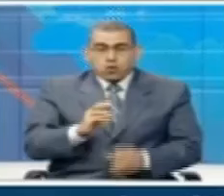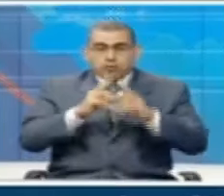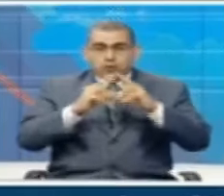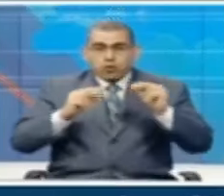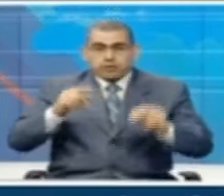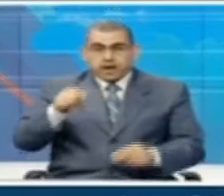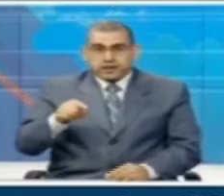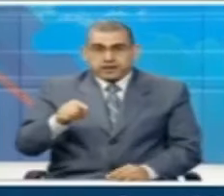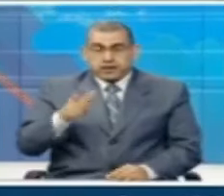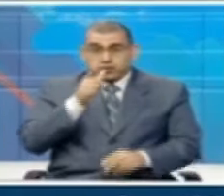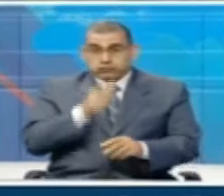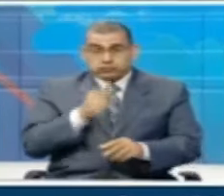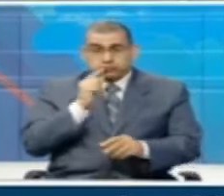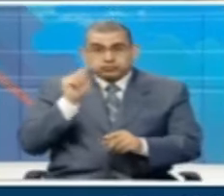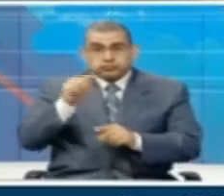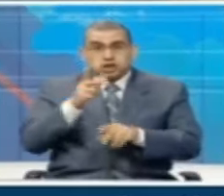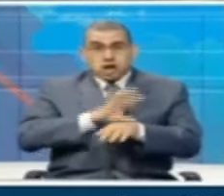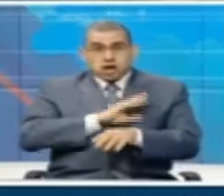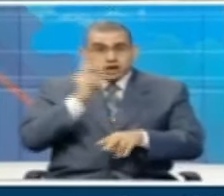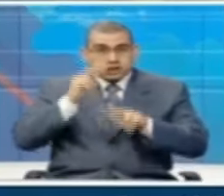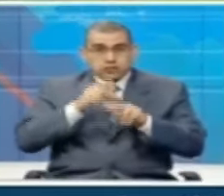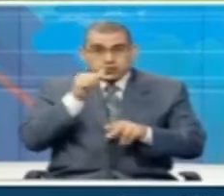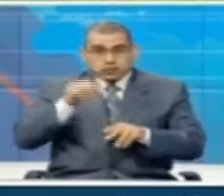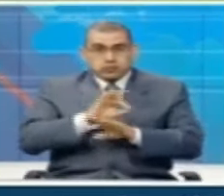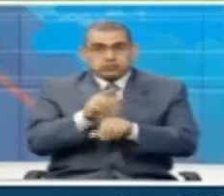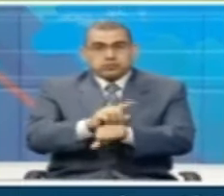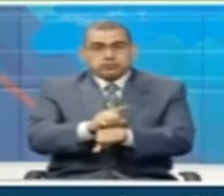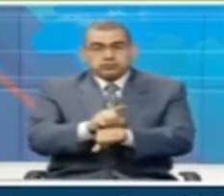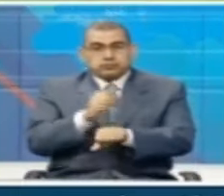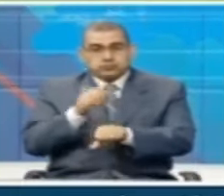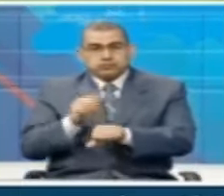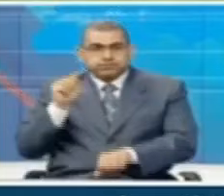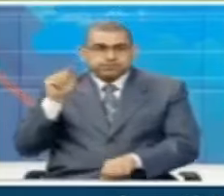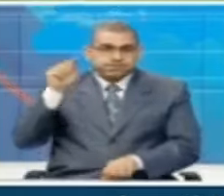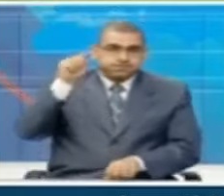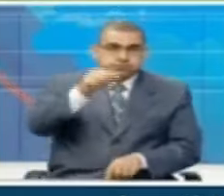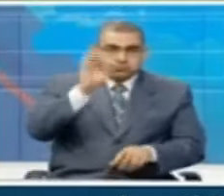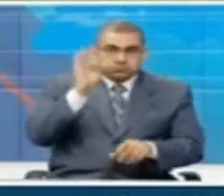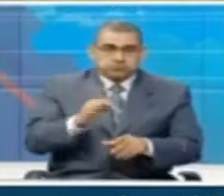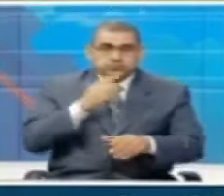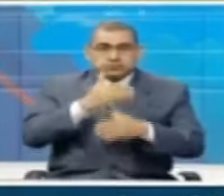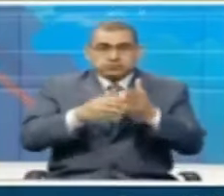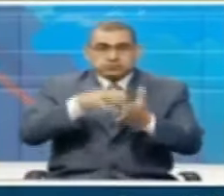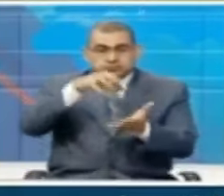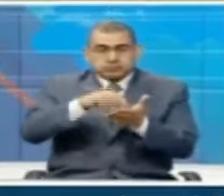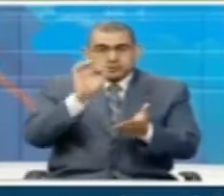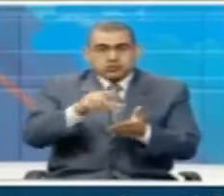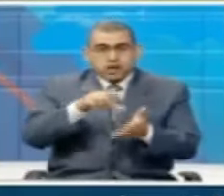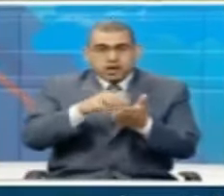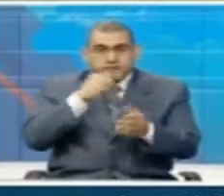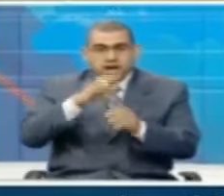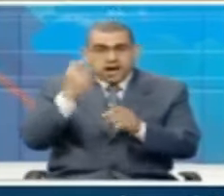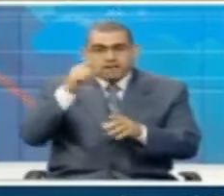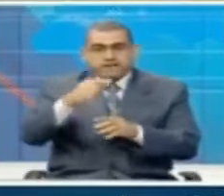الشعب جنوب لبنان، كما أشار الجيش الإسرائيلي إلى أن دباباته قصفت كذلك مواقع في بارين